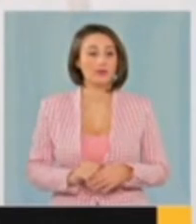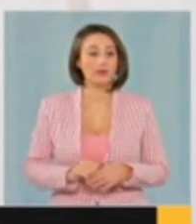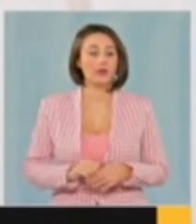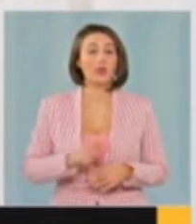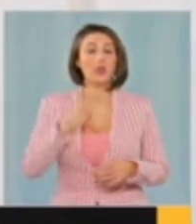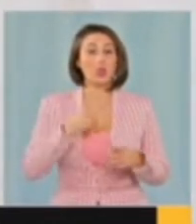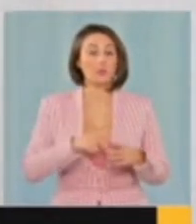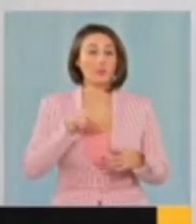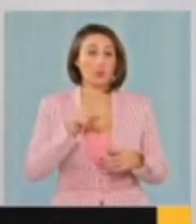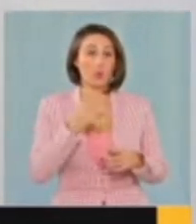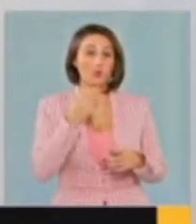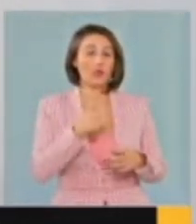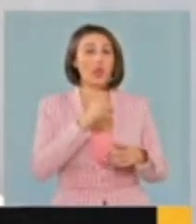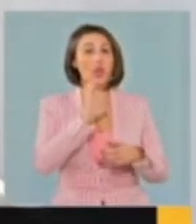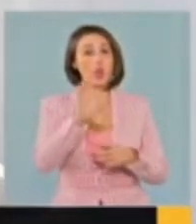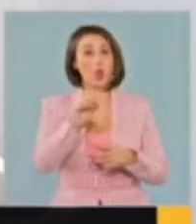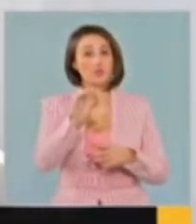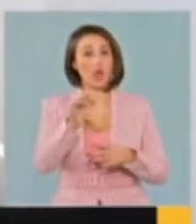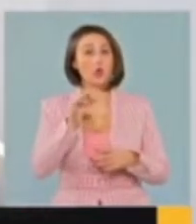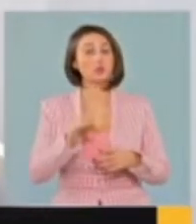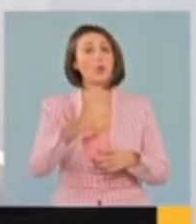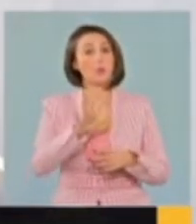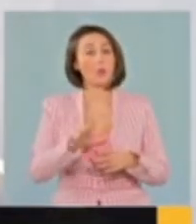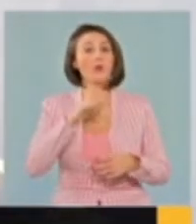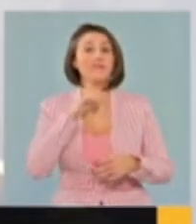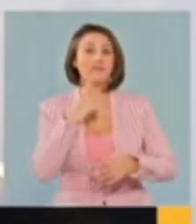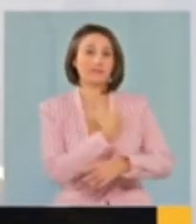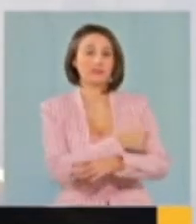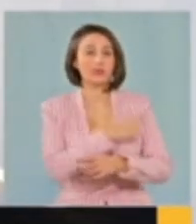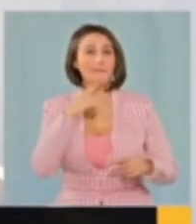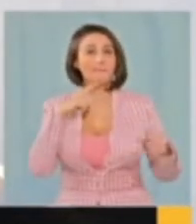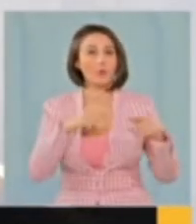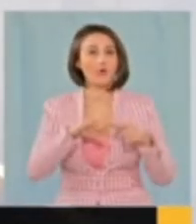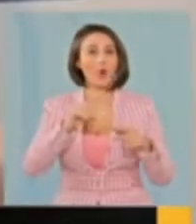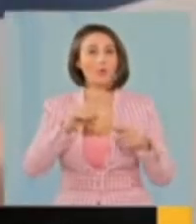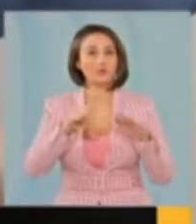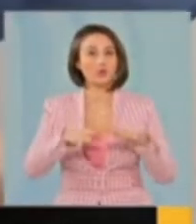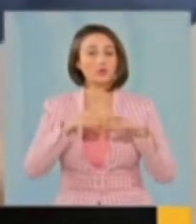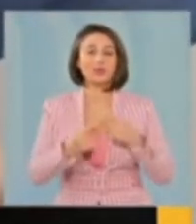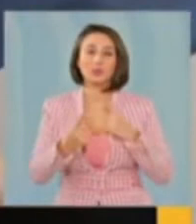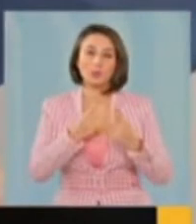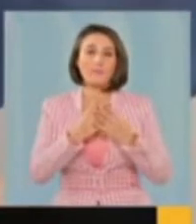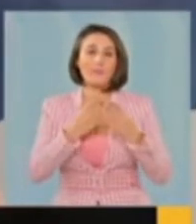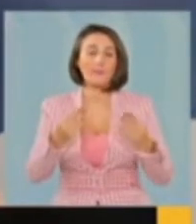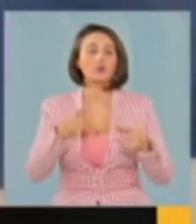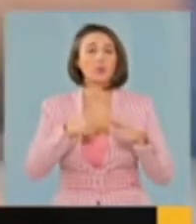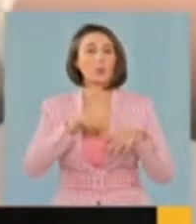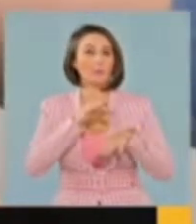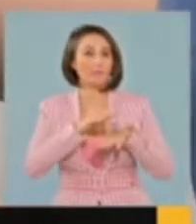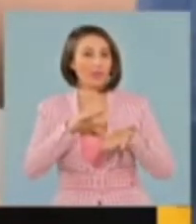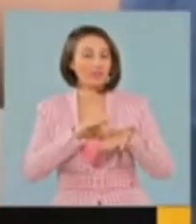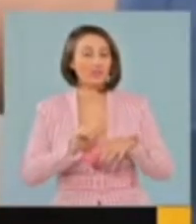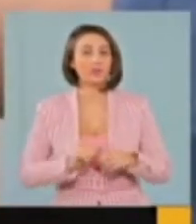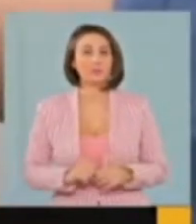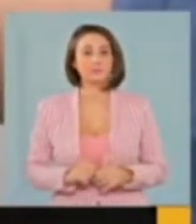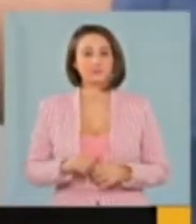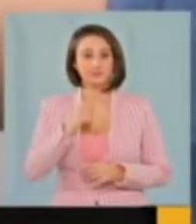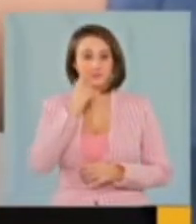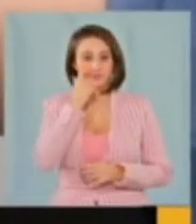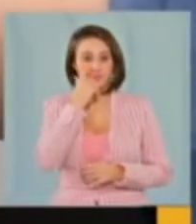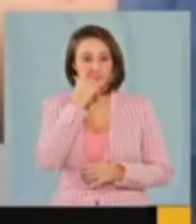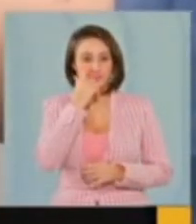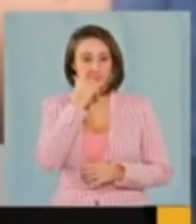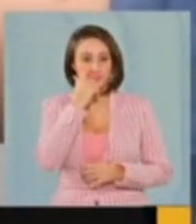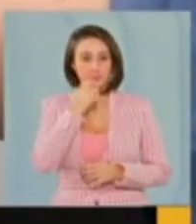în 2023 90% din populație va fi imunizată împotriva SARS-CoV-2. Discutăm mai multe despre vaccinare și despre această reticență